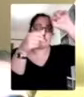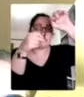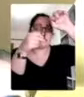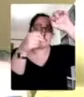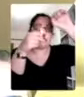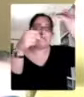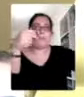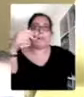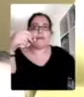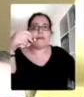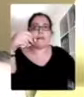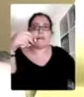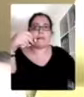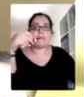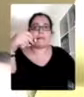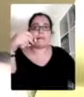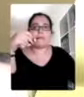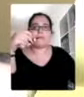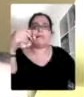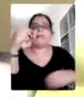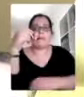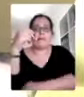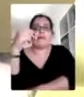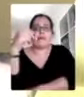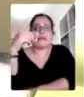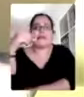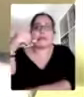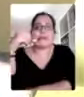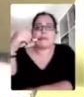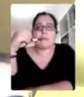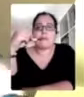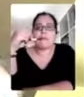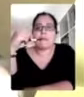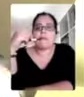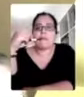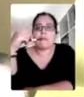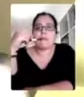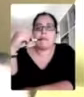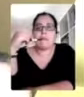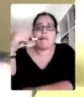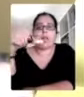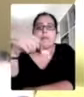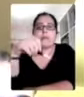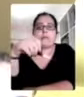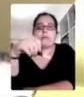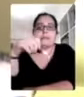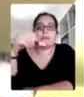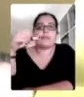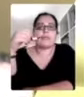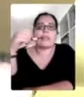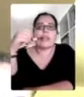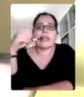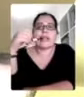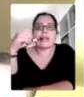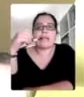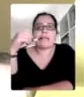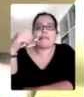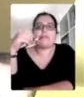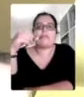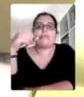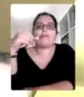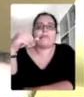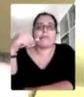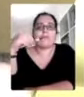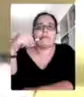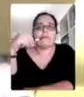kadarıyla basket tarzı pipoları vardı. 3 dolara 5 dolara satılan şeyleri de vardır. Hani hepsi 3 dolar 5 dolar demiyorum. Pahalıları da